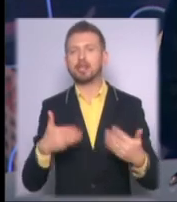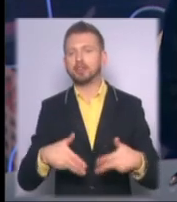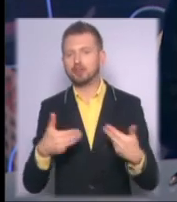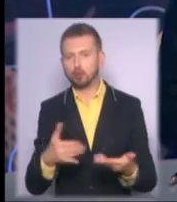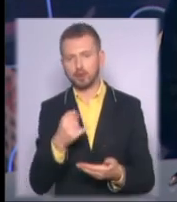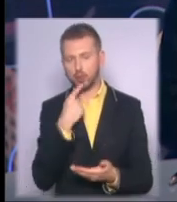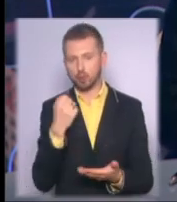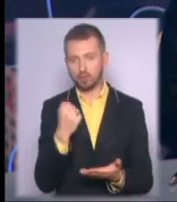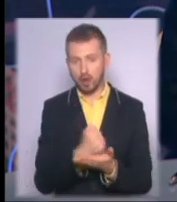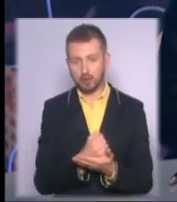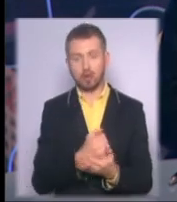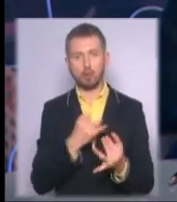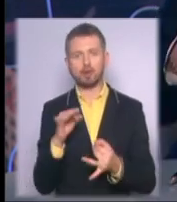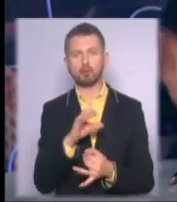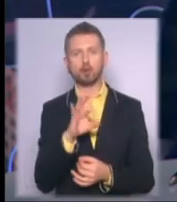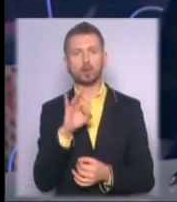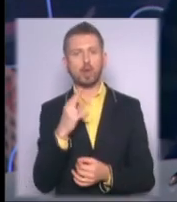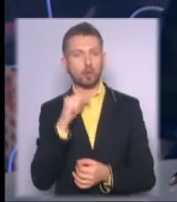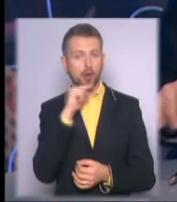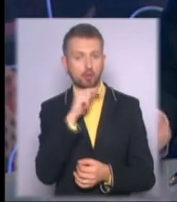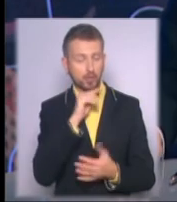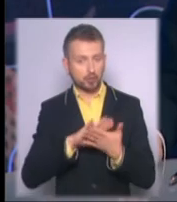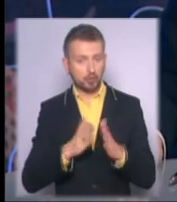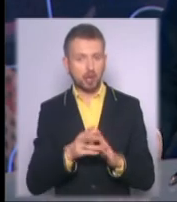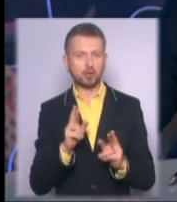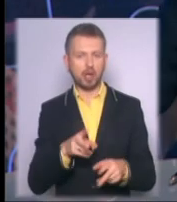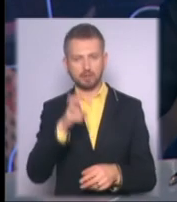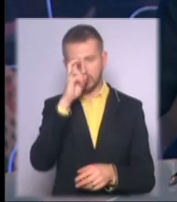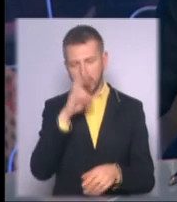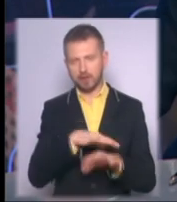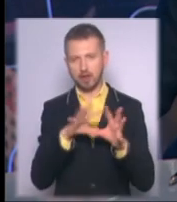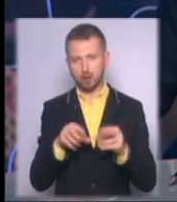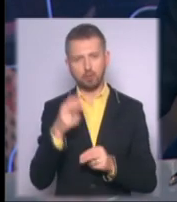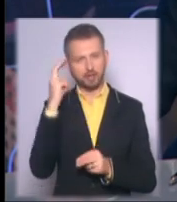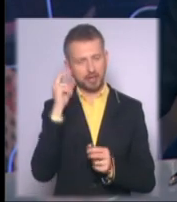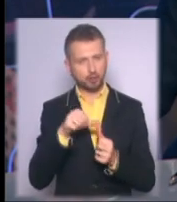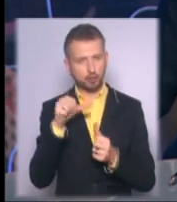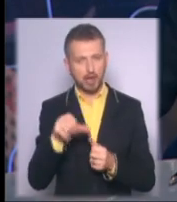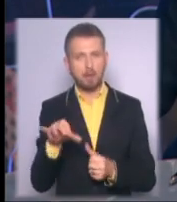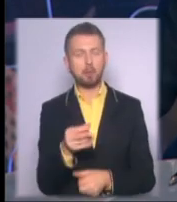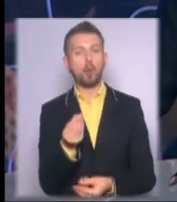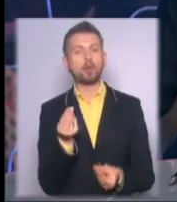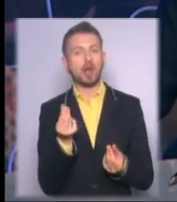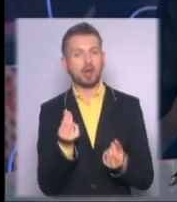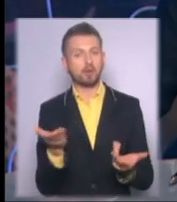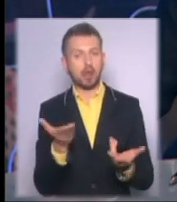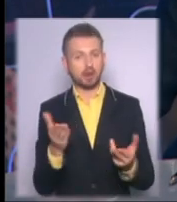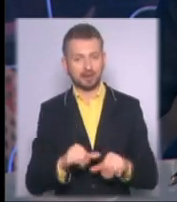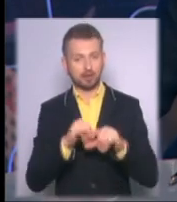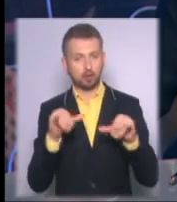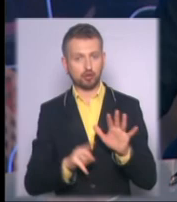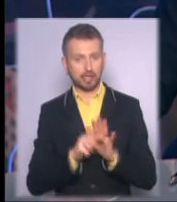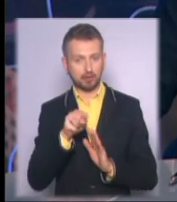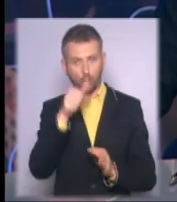ухвалюються. Поговоримо про соціально-економічну ситуацію, як в державі загалом, так і в Києві. Зокрема, про тарифи, які збільшені з цього місяця,